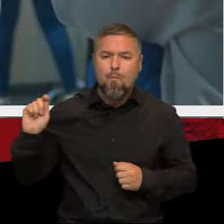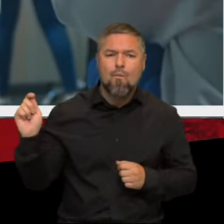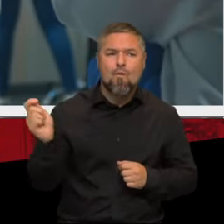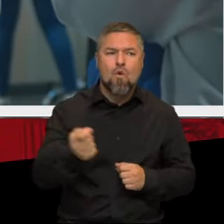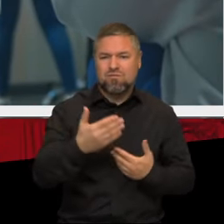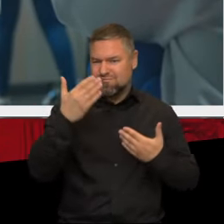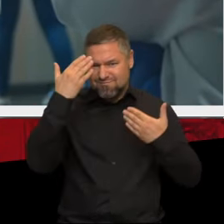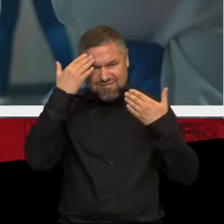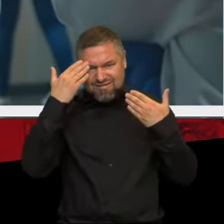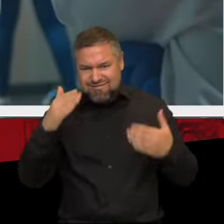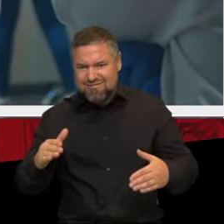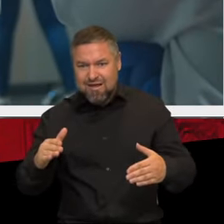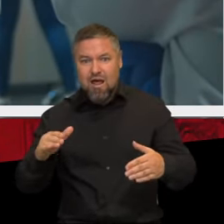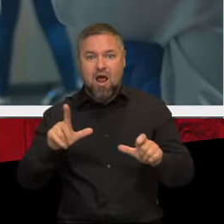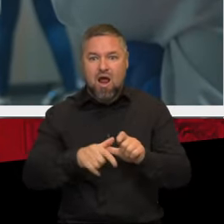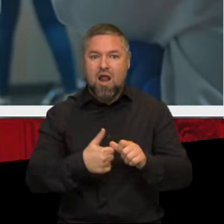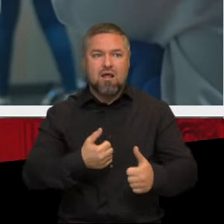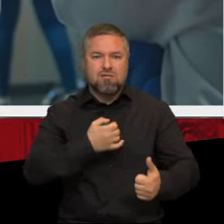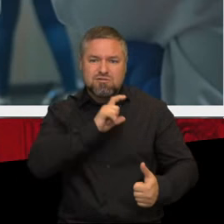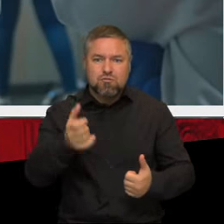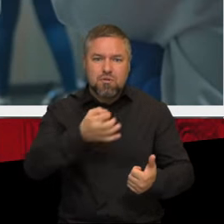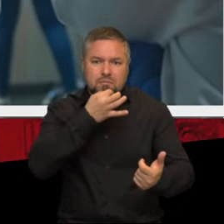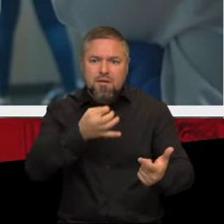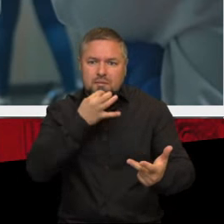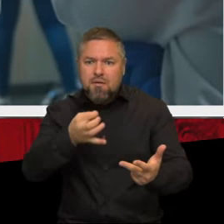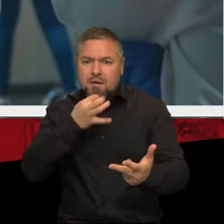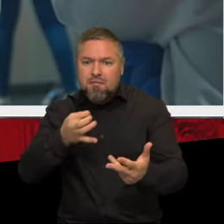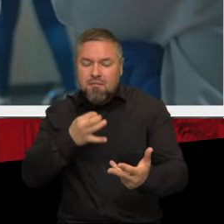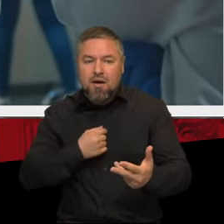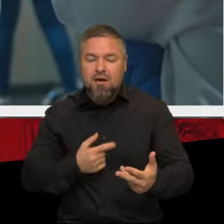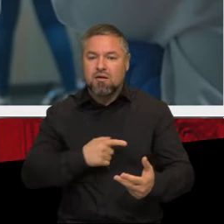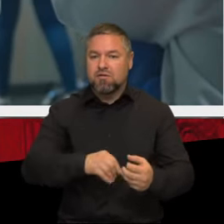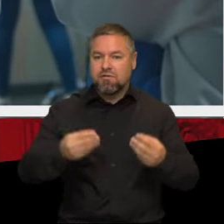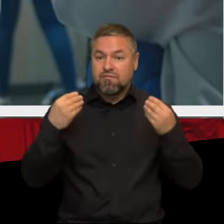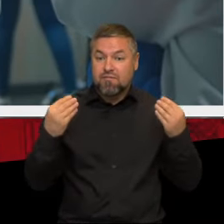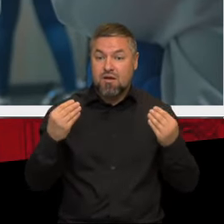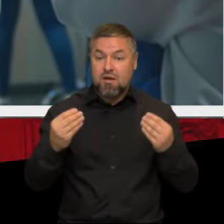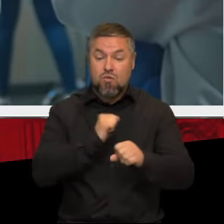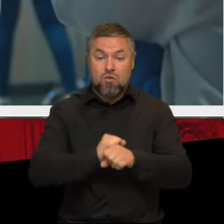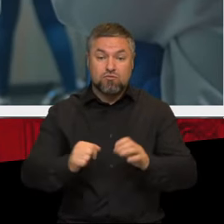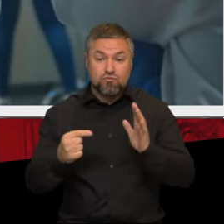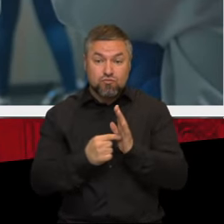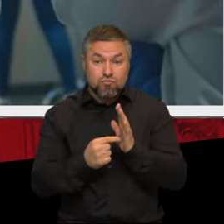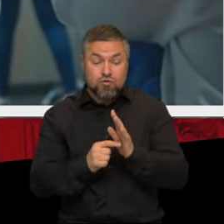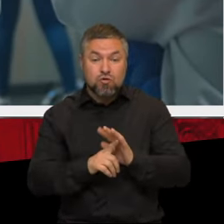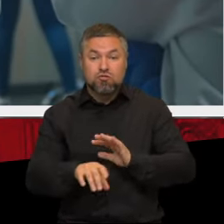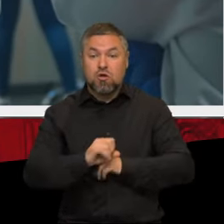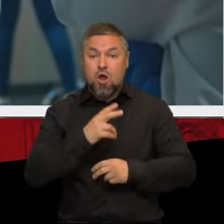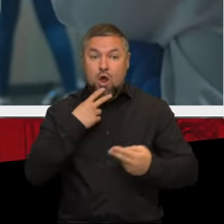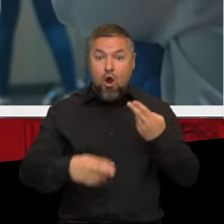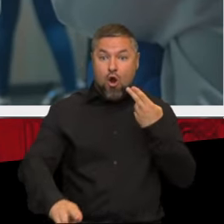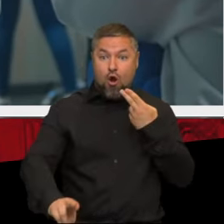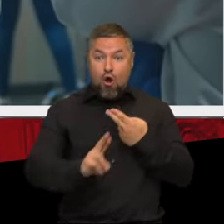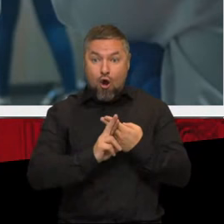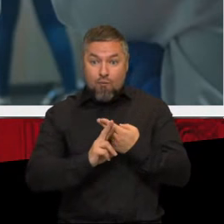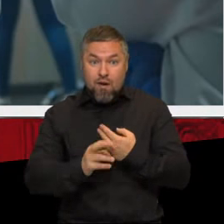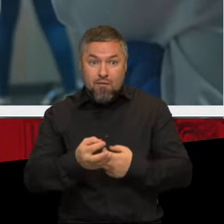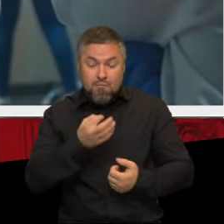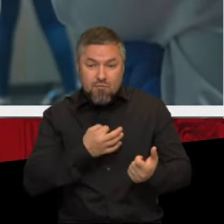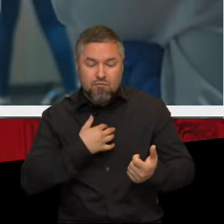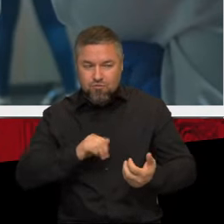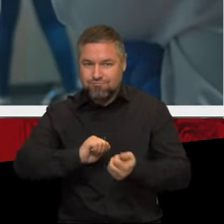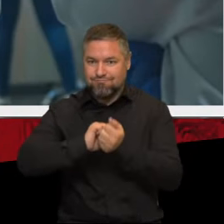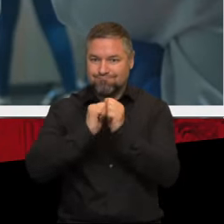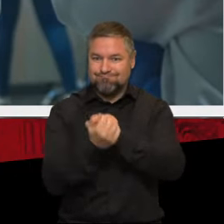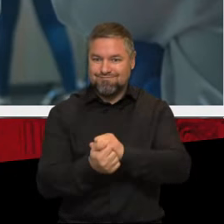w nieznane i nie przestajemy zadawać pytań. Fascynujące jest to, że odpowiadając na nie, możemy zmienić